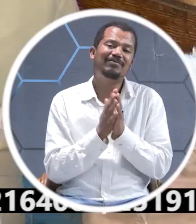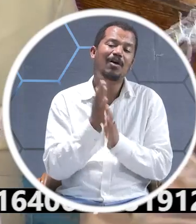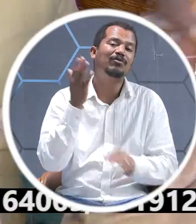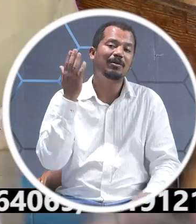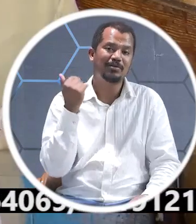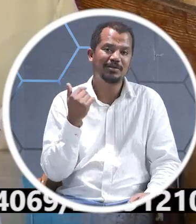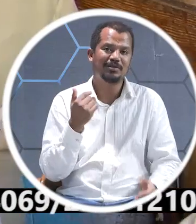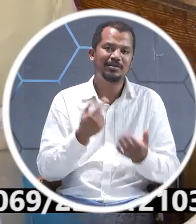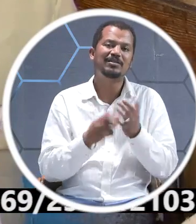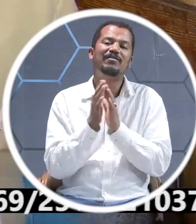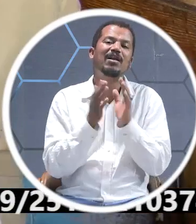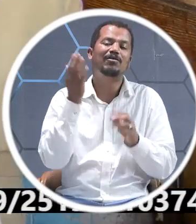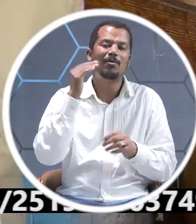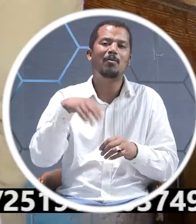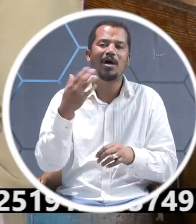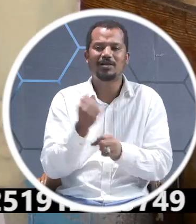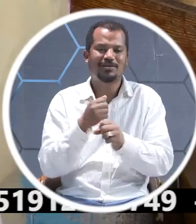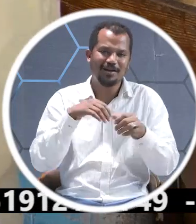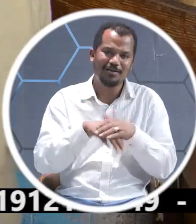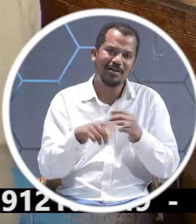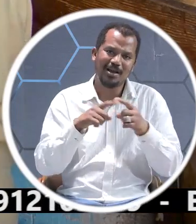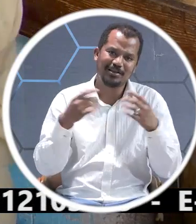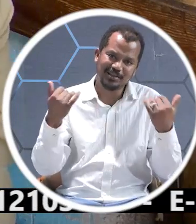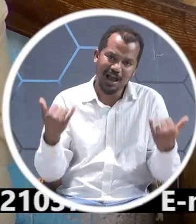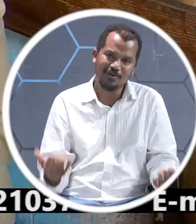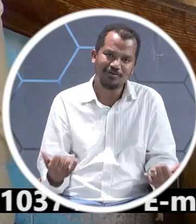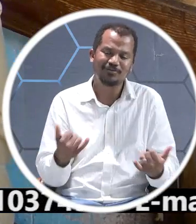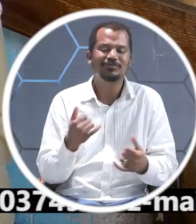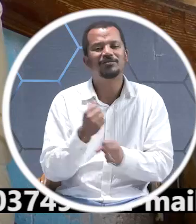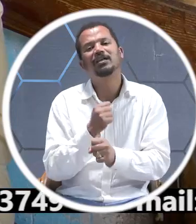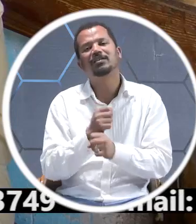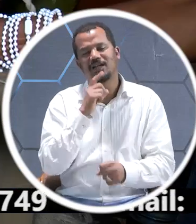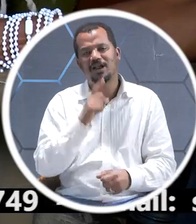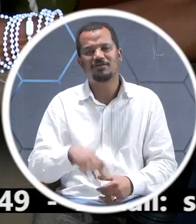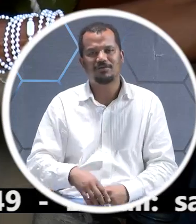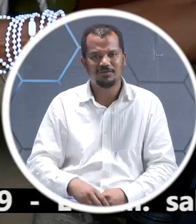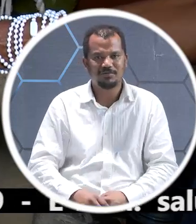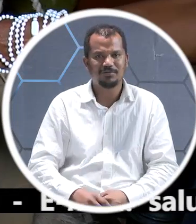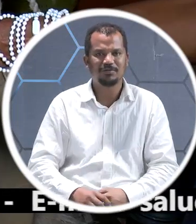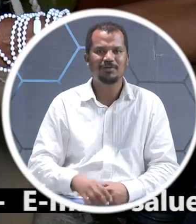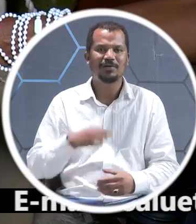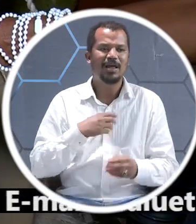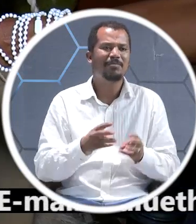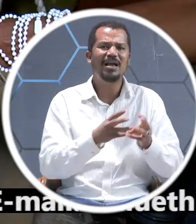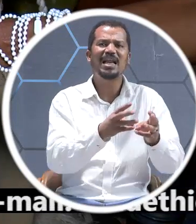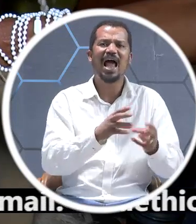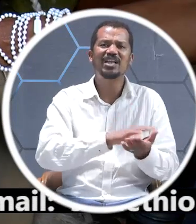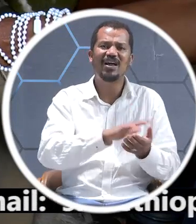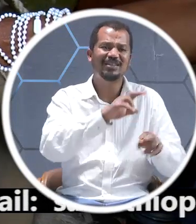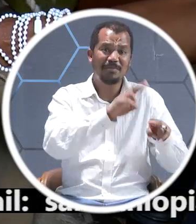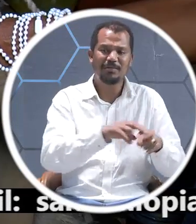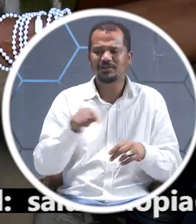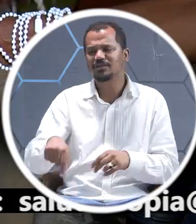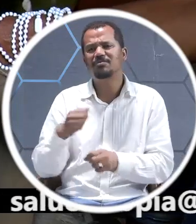ስላለ የዚያ ፍላጎት ነበር በኋላ ገባንበት ይሄው እስካሁን ድረስ በሱ ነው ያለ ነው እንደኛው ቢቀየሩ አስፋልት ላይ ተመዋል